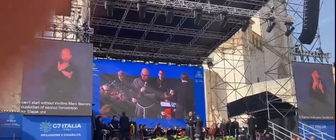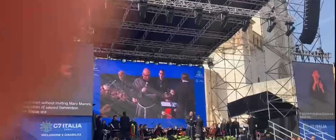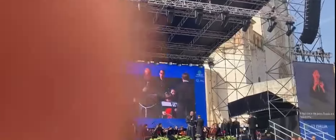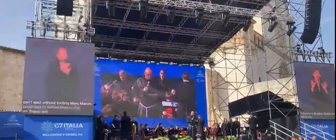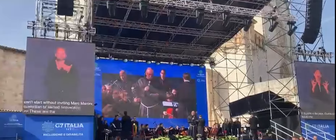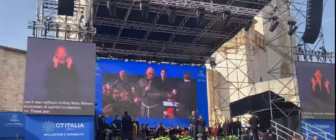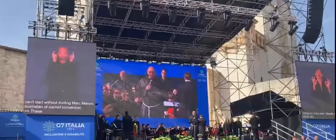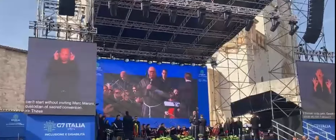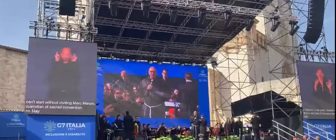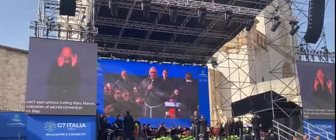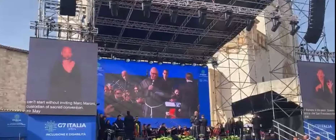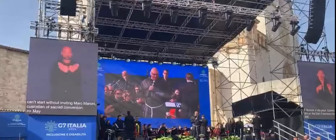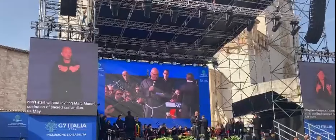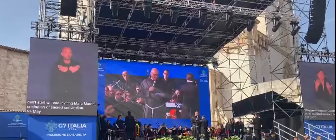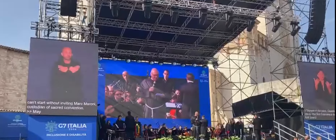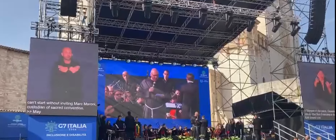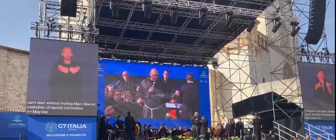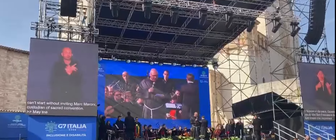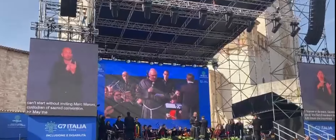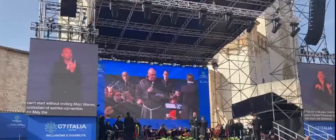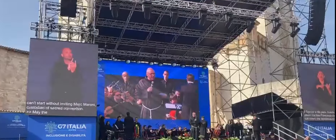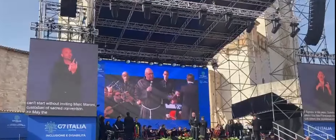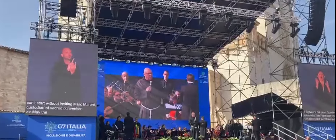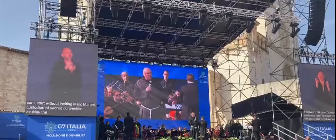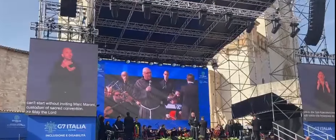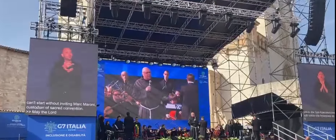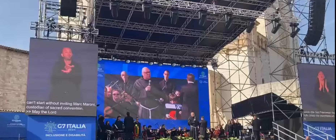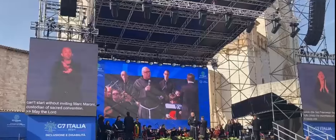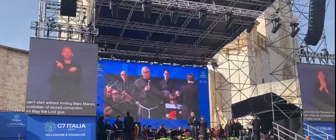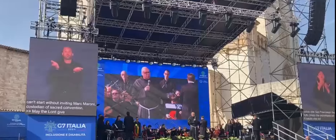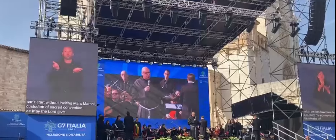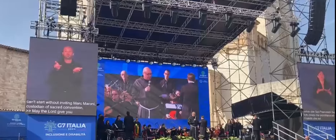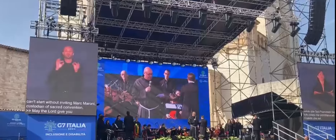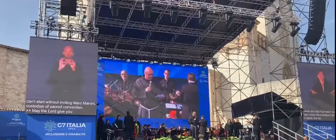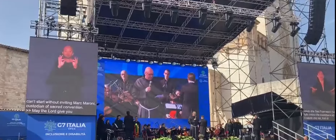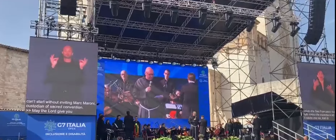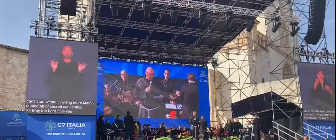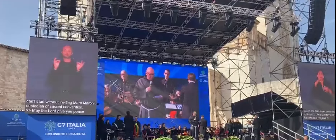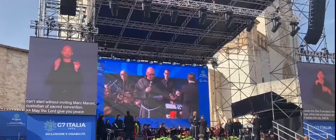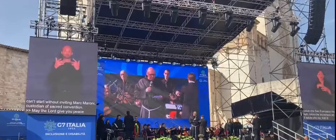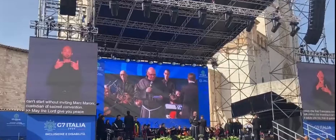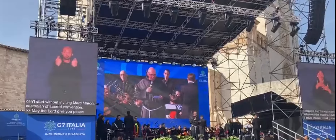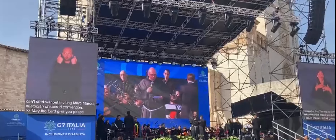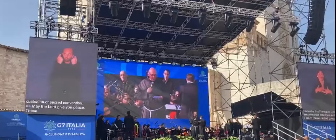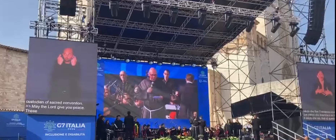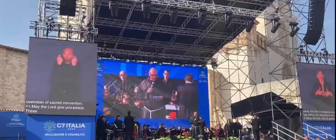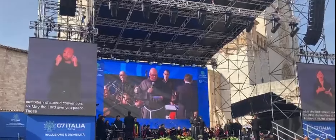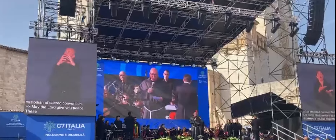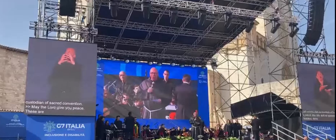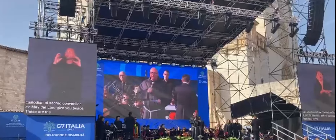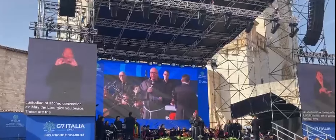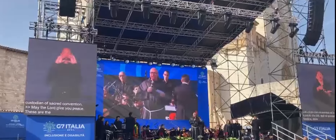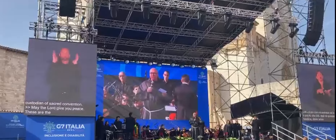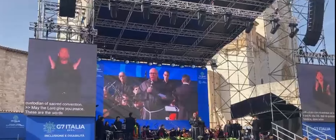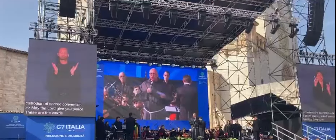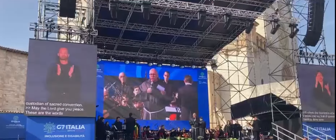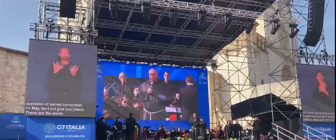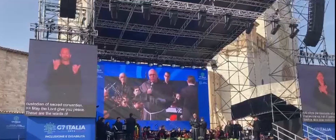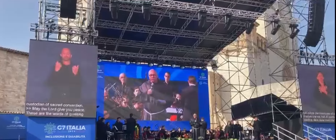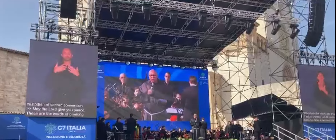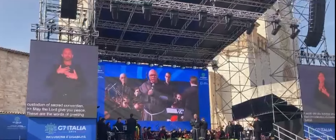il saluto che noi frati di questa basilica, nella quale sono custodite le spoglie mortali di Francesco,